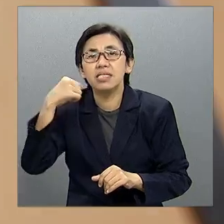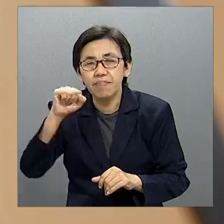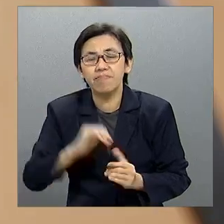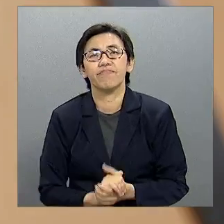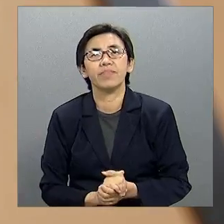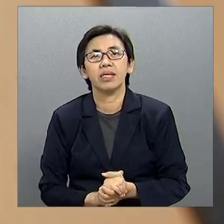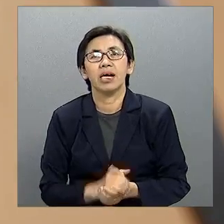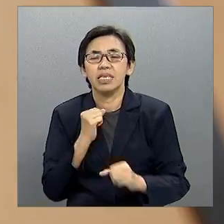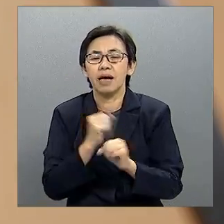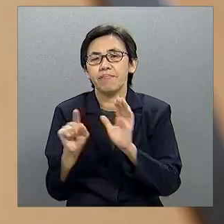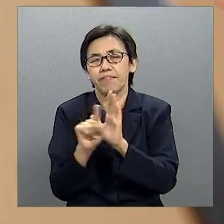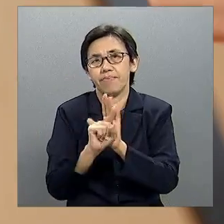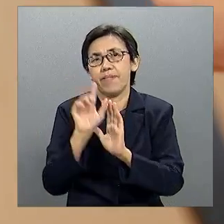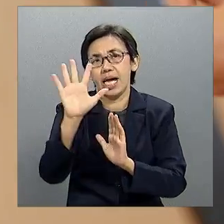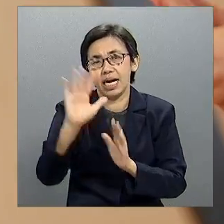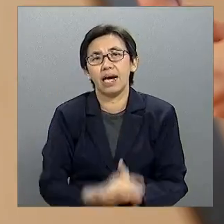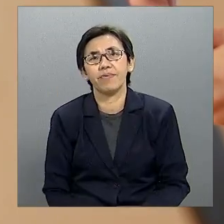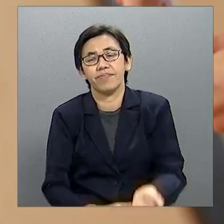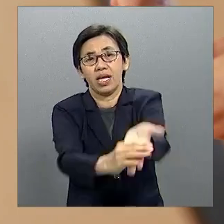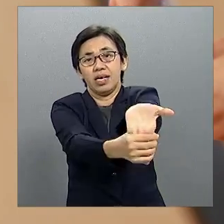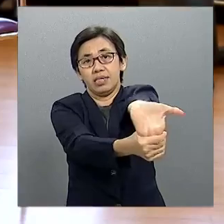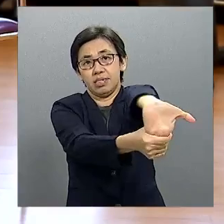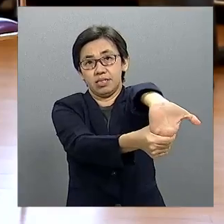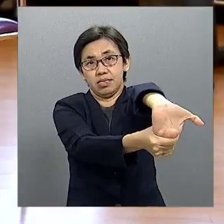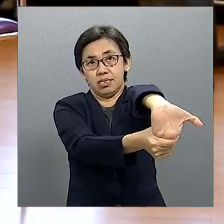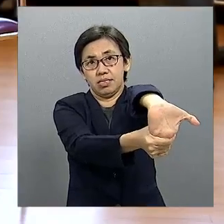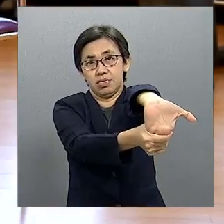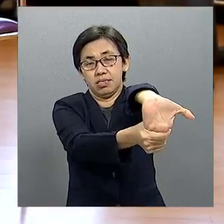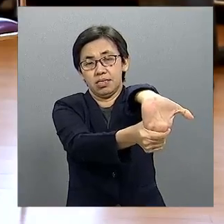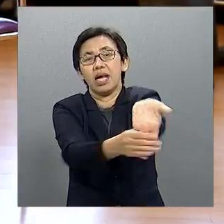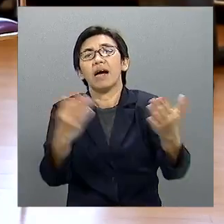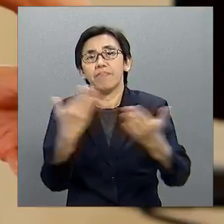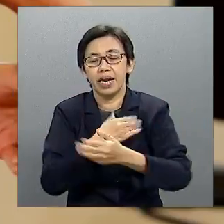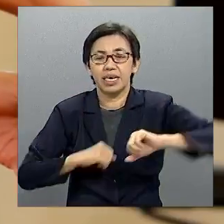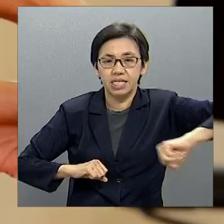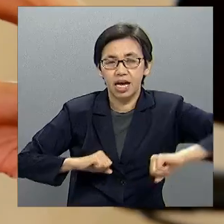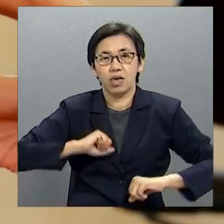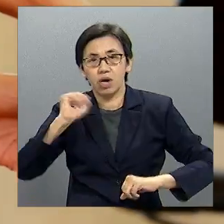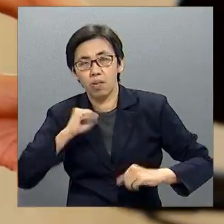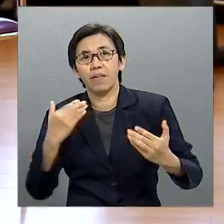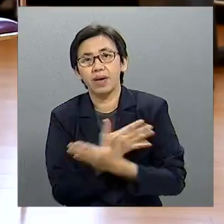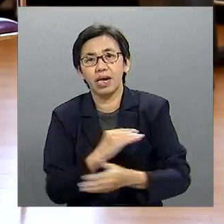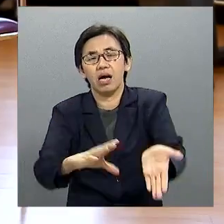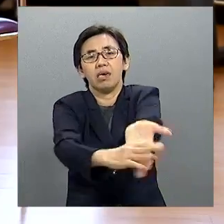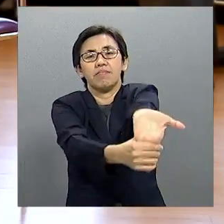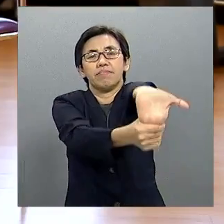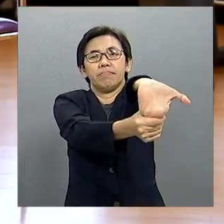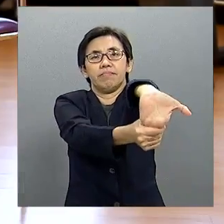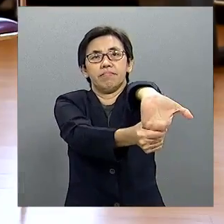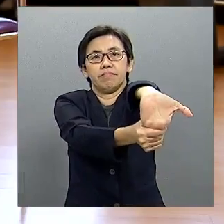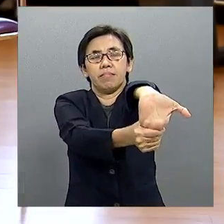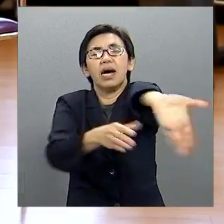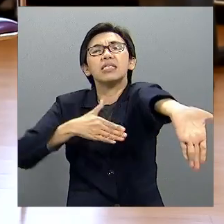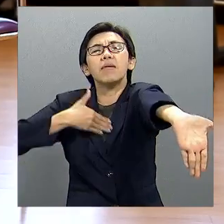5ครั้ง นับ1ถึง10นะคะทีละข้างแล้วก็เปลี่ยนด้าน ใช่ครับนะความรู้สึกก็คือตึงสบายไม่มีอาการเจ็บ ใช่ นะครับตึงสบ